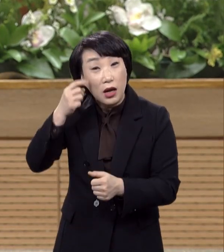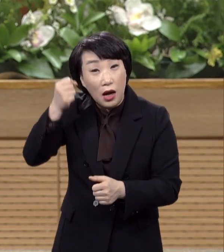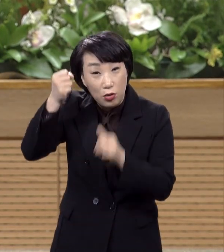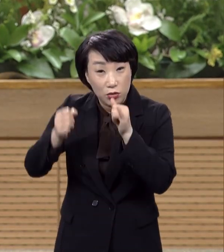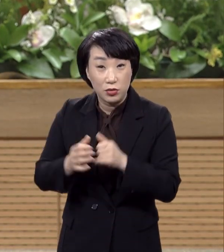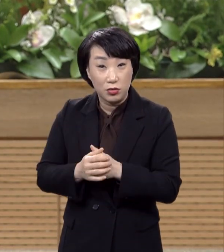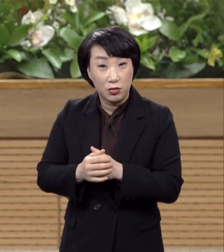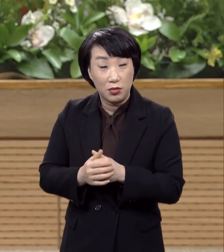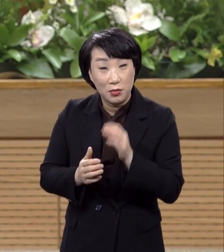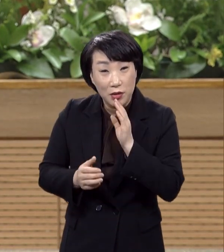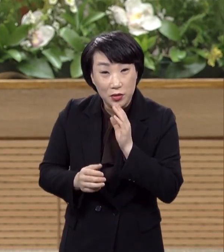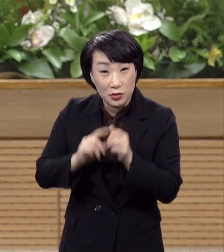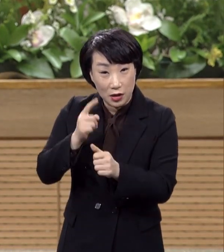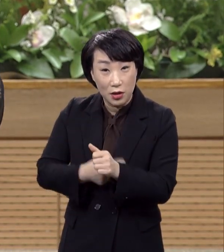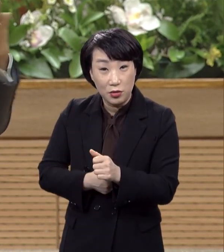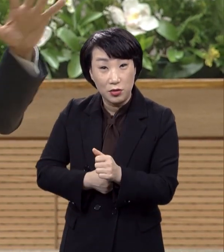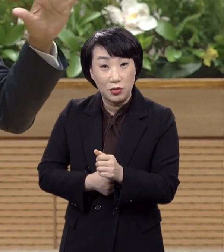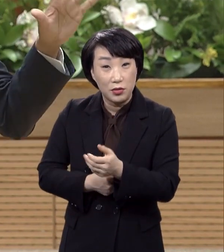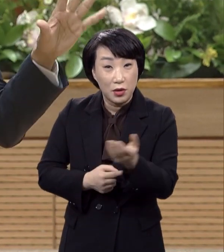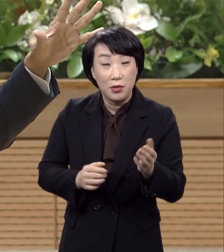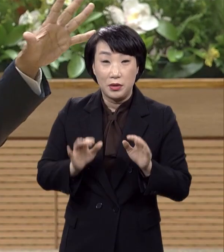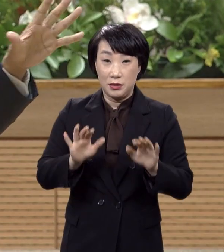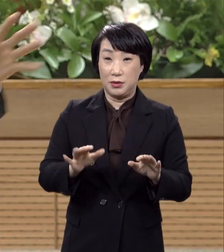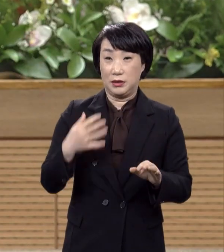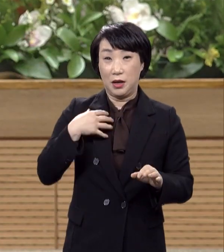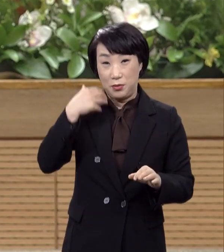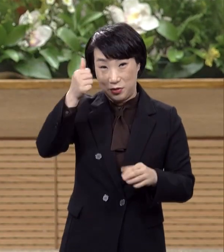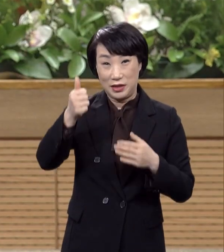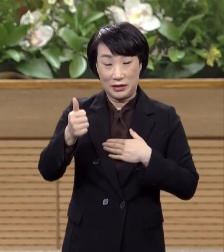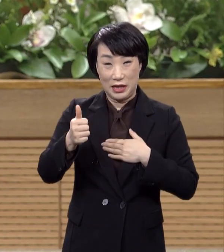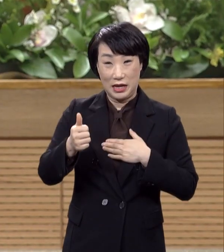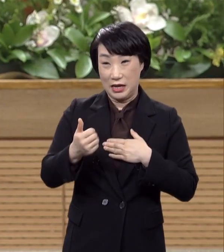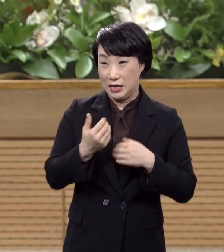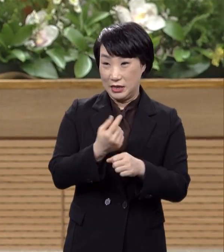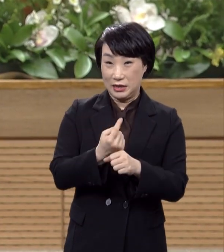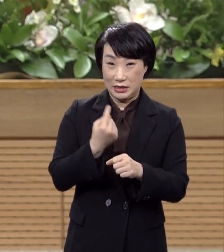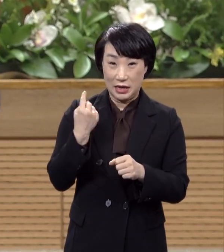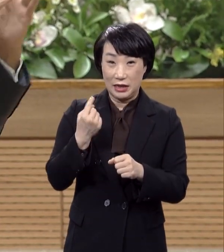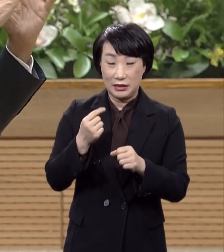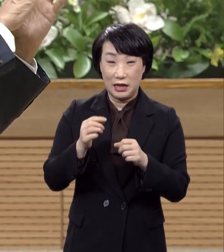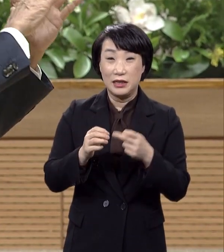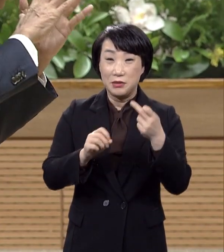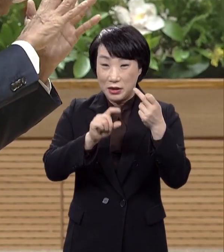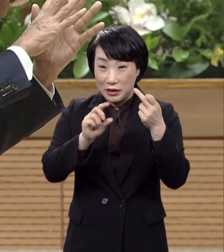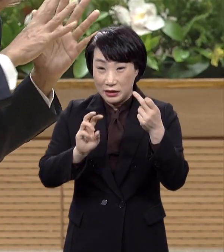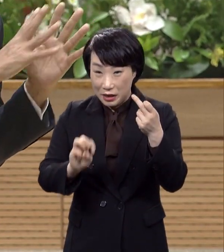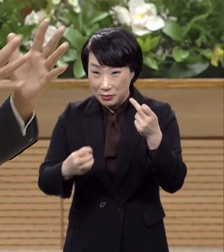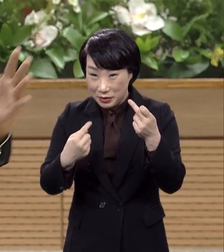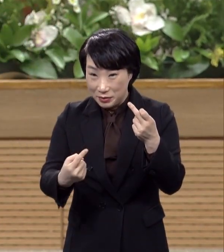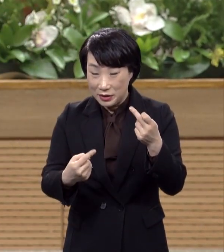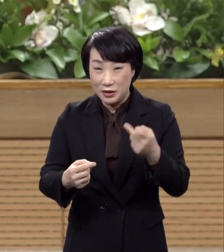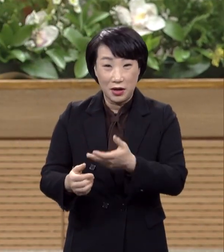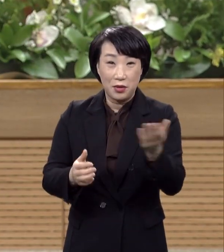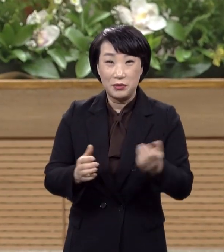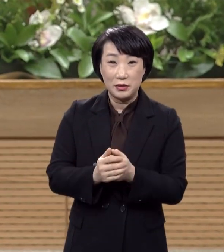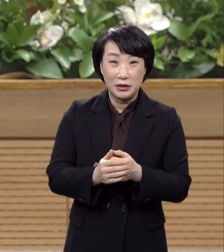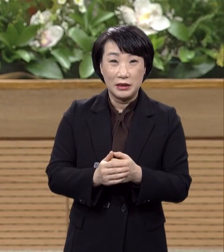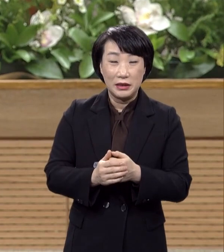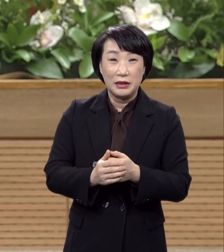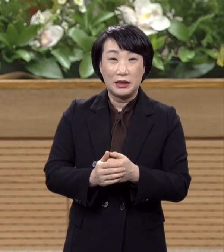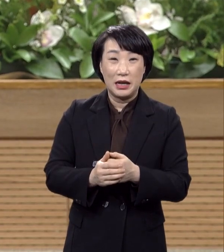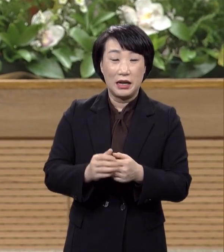받아들이는 거예요. 당연하게. 여러분, 이번에 담임 목사의 칼럼 보셨죠? 이제 한참 고통스러울